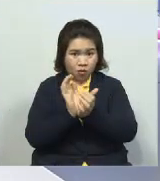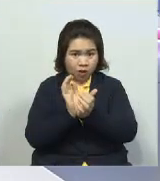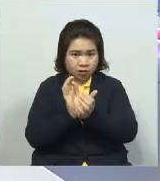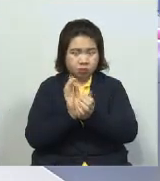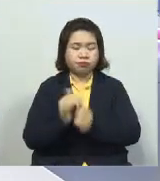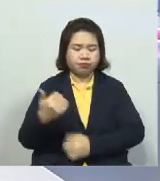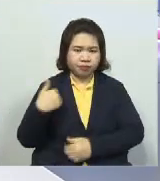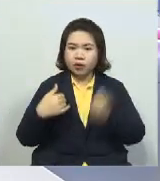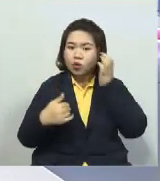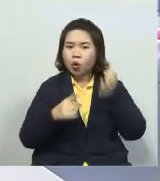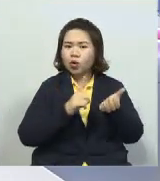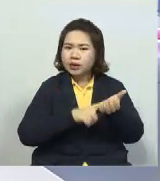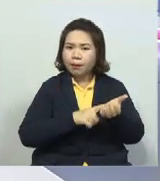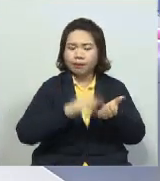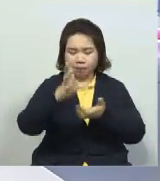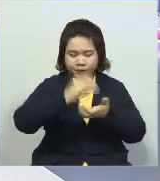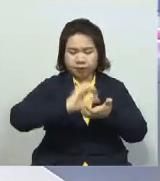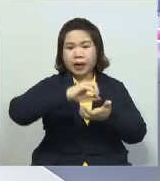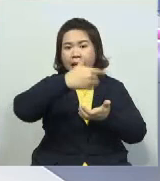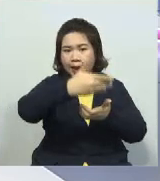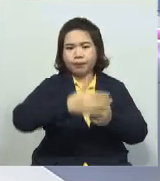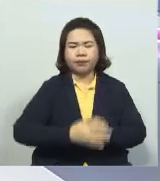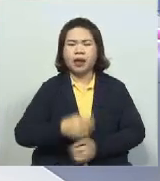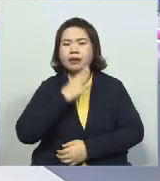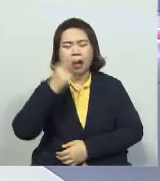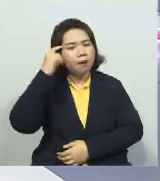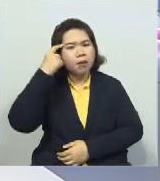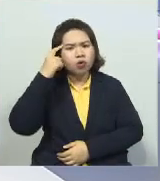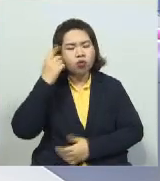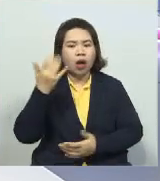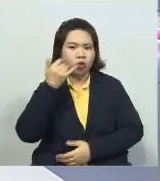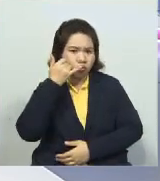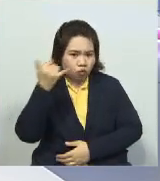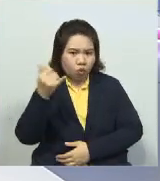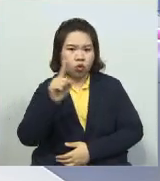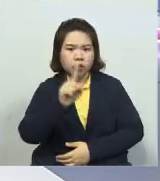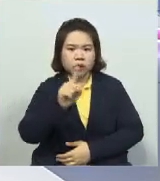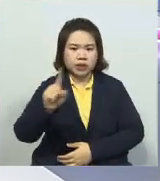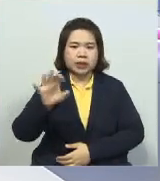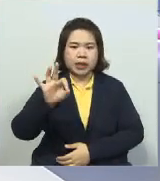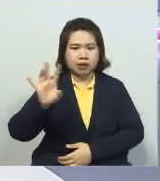traffic.go.th application mhelp.me หรือว่าถ้าเกิดใครไม่ชินเนี่ยก็สามารถโทรศัพท์ไปสอบถามได้หมายเลขสายด่วน1197นะครับ